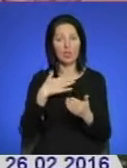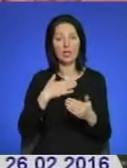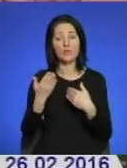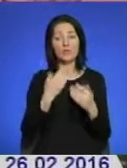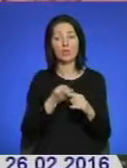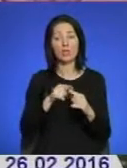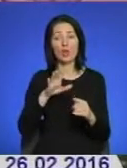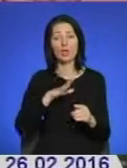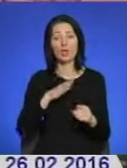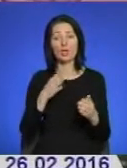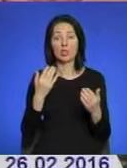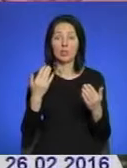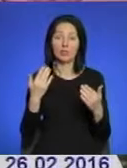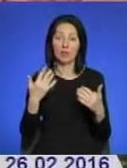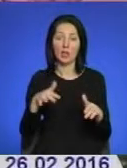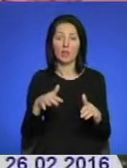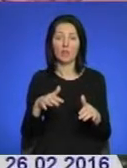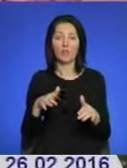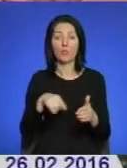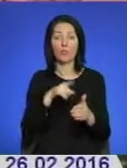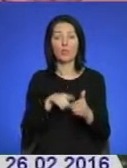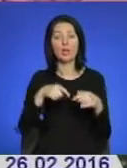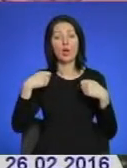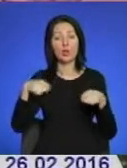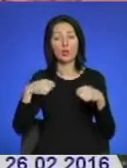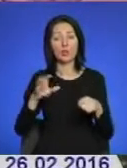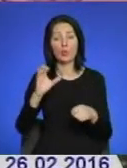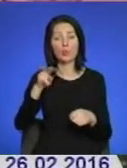були десь частково втрачені в питаннях збуту спирту